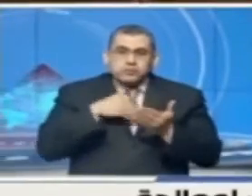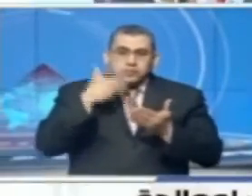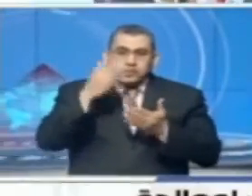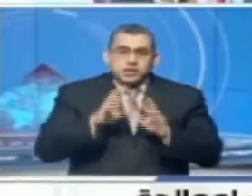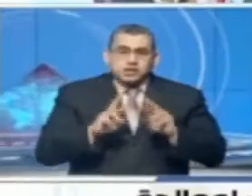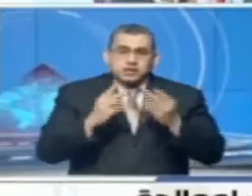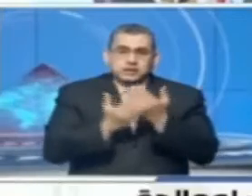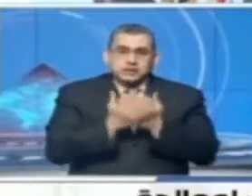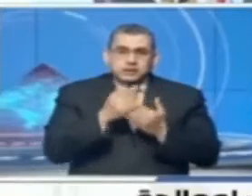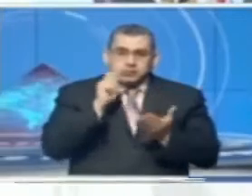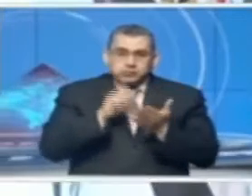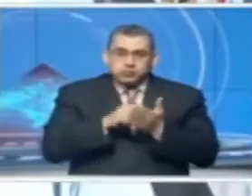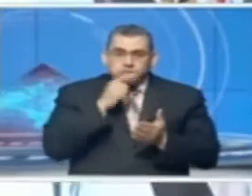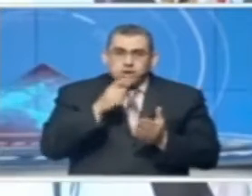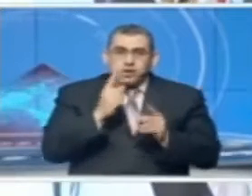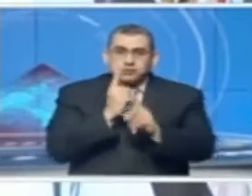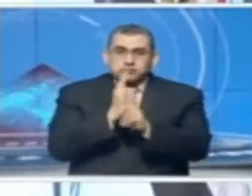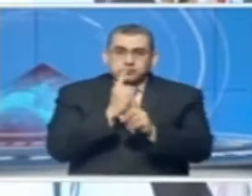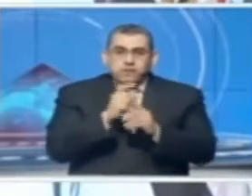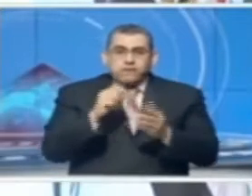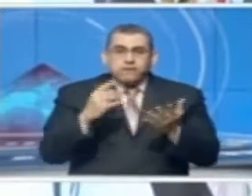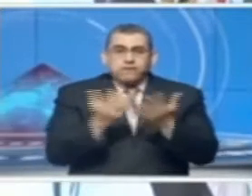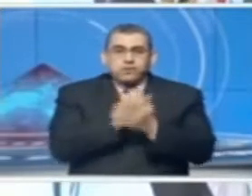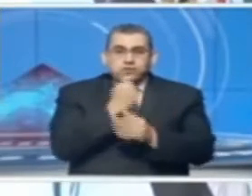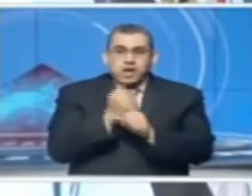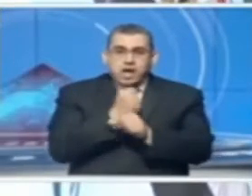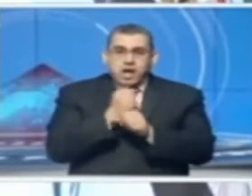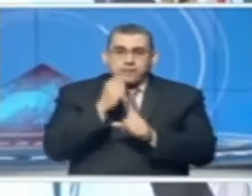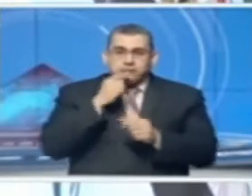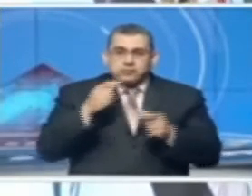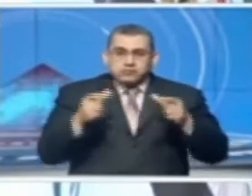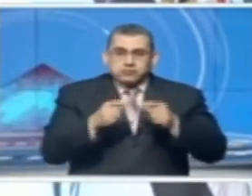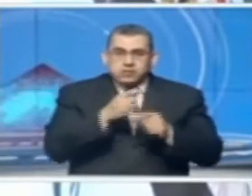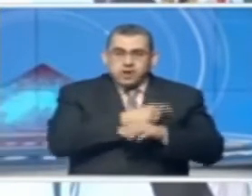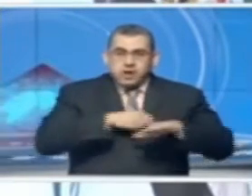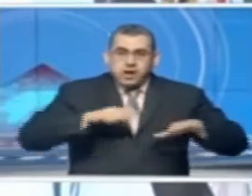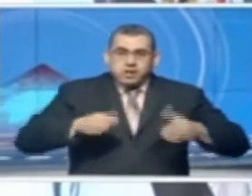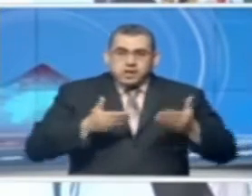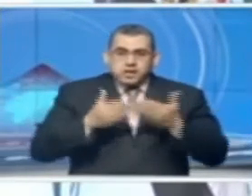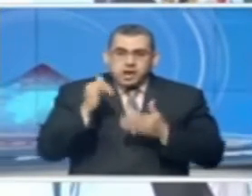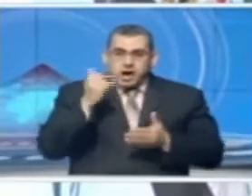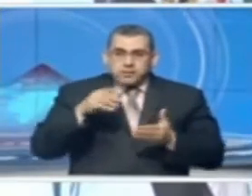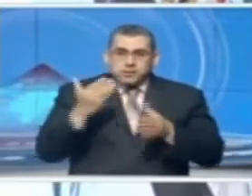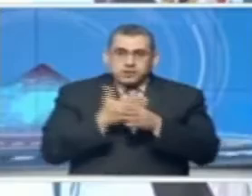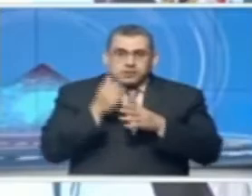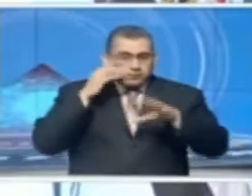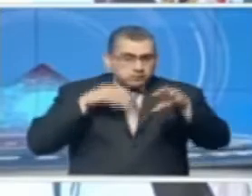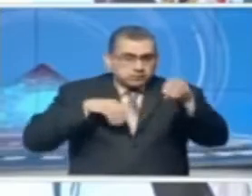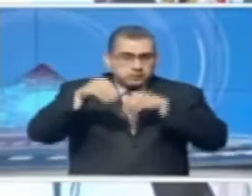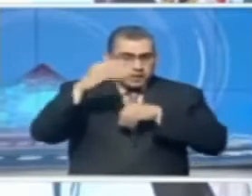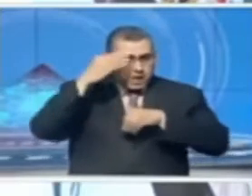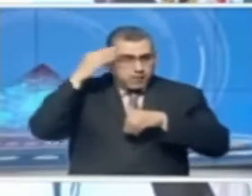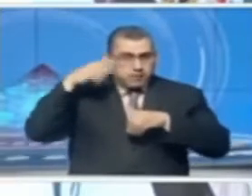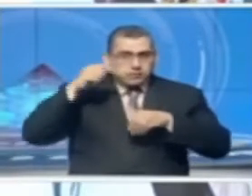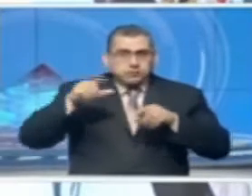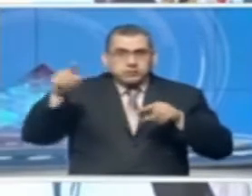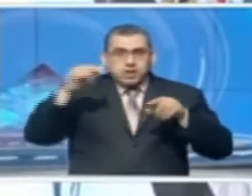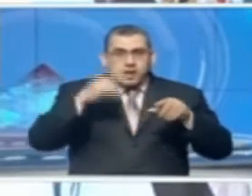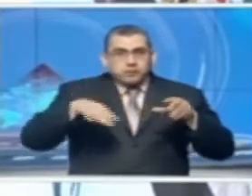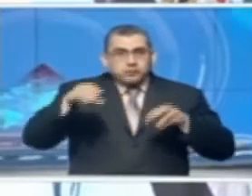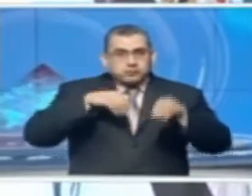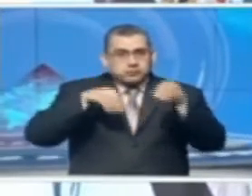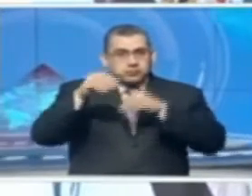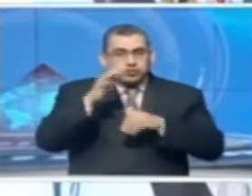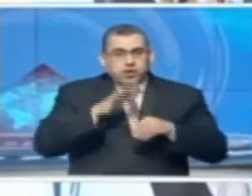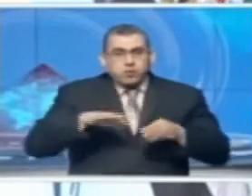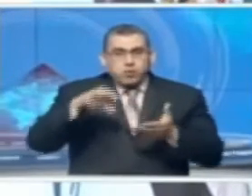الحديثة. ويمثل هذا اللقاء فرصة للعاملين في حقل القضاء الإداري العربي لتبادل خبرات مع نظرائهم في منطقة